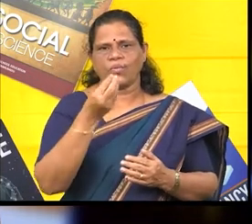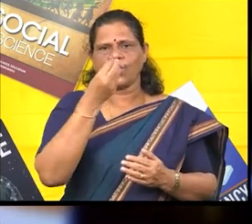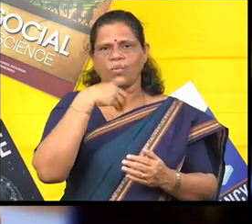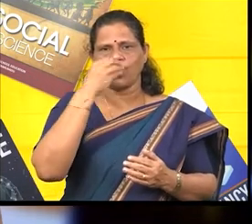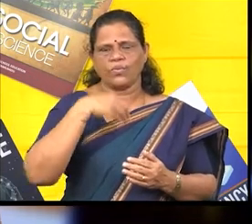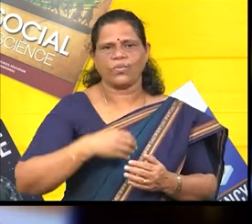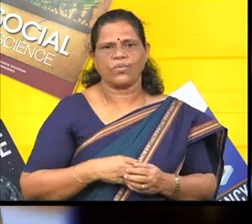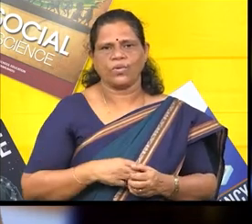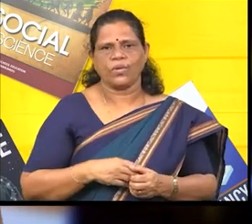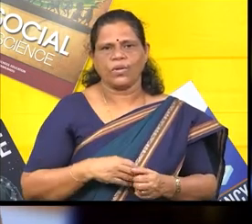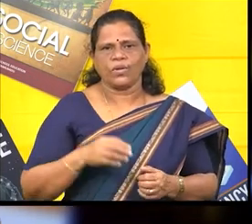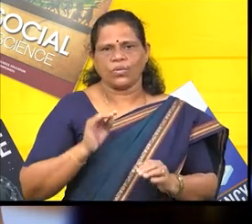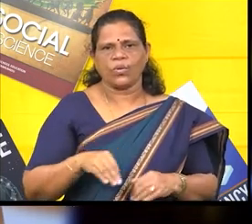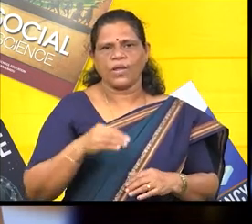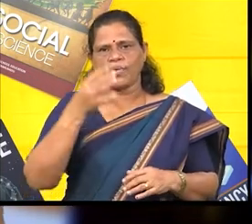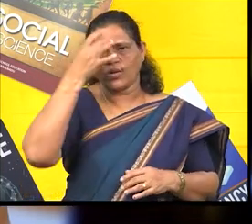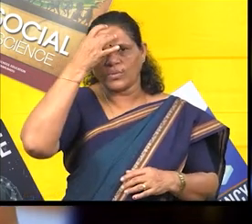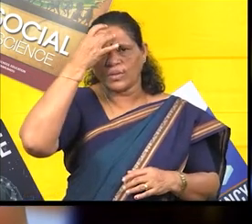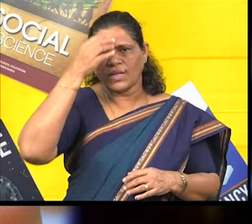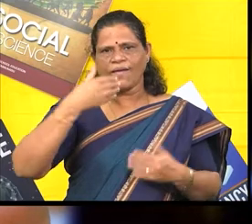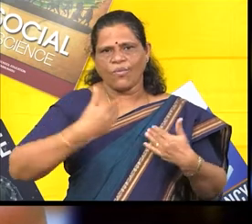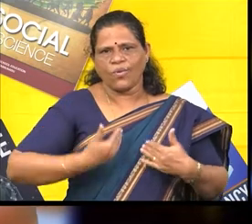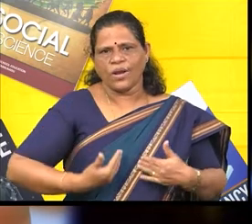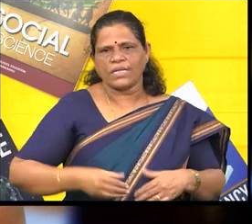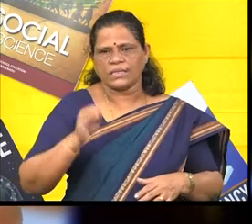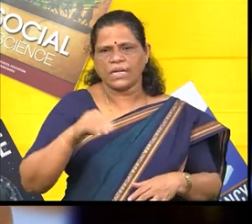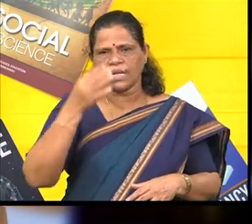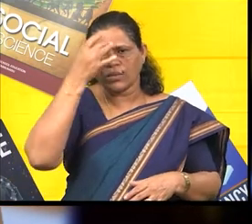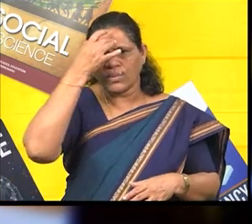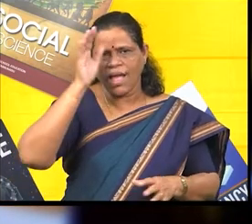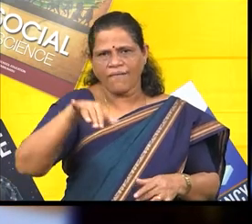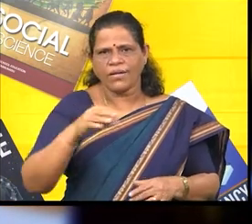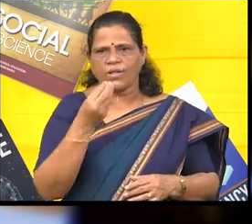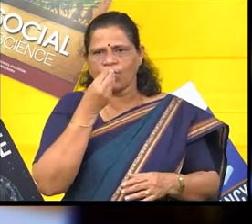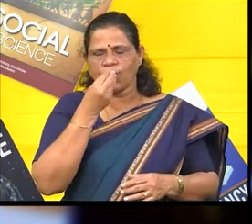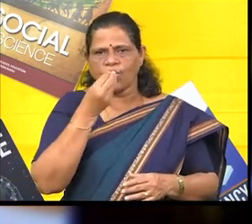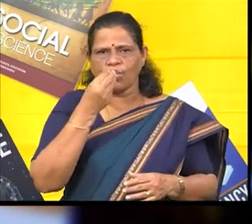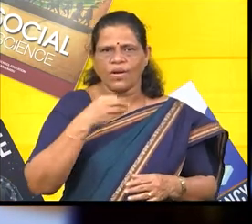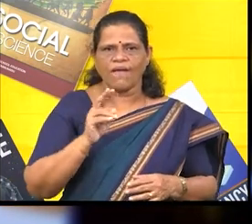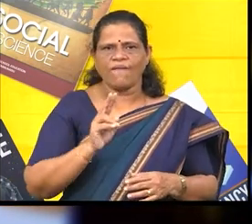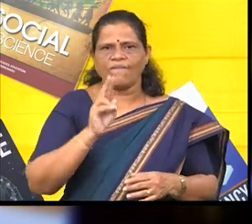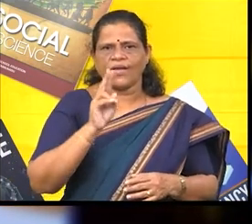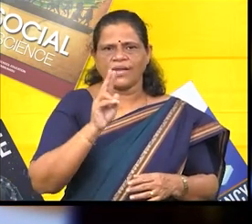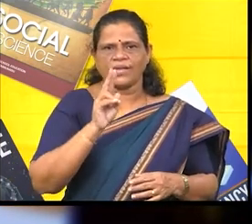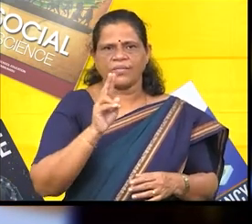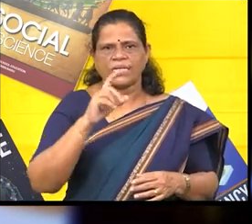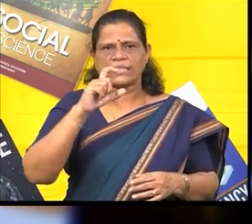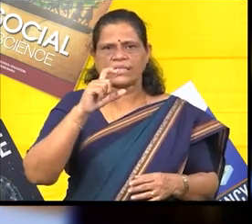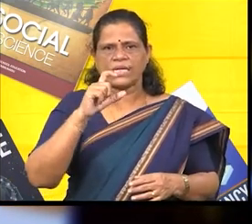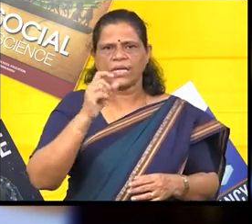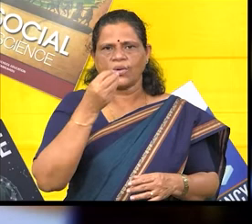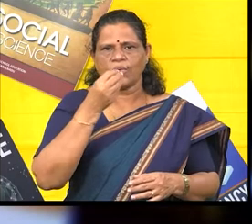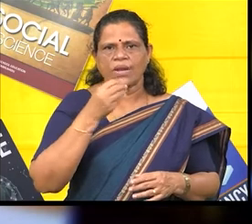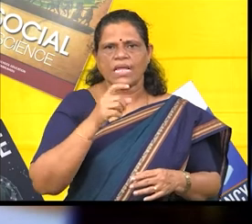தவிர்க்கக்கூடிய உணவுகள். குறைபாட்டு நோய்கள் இப்போ உடல் சில குறைபாடுகள் ஏற்படுதுன்னா இந்த உணவுகளால் குறைபாடு இருக்கும், வைட்டமின்களால் குறைபாடு. வைட்டமின்